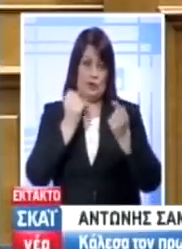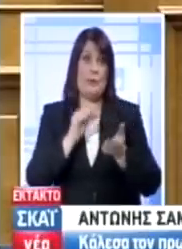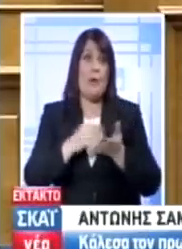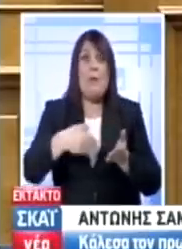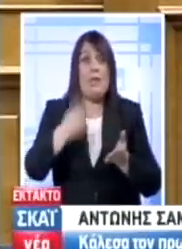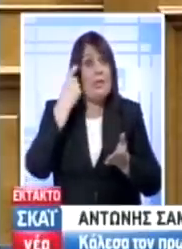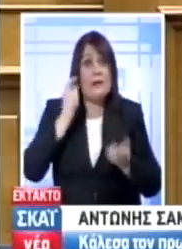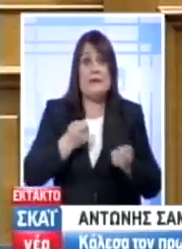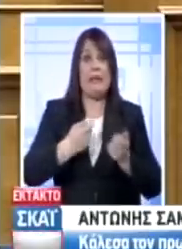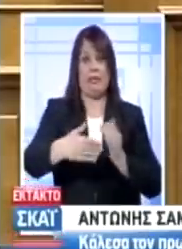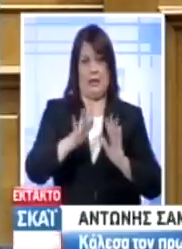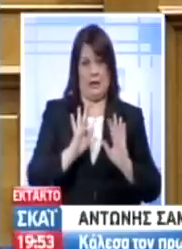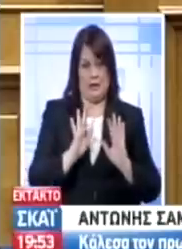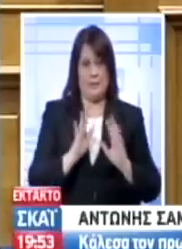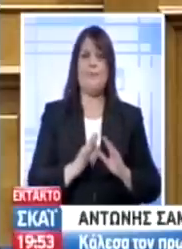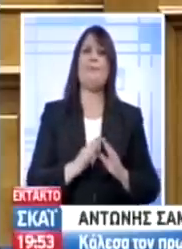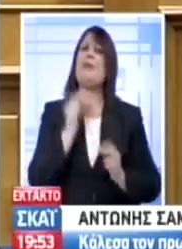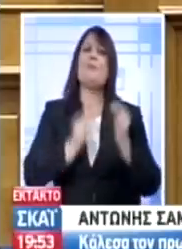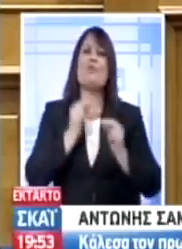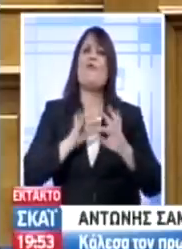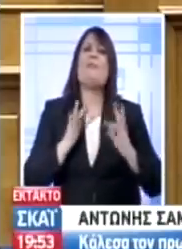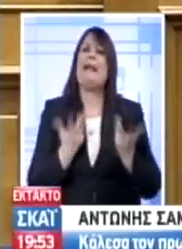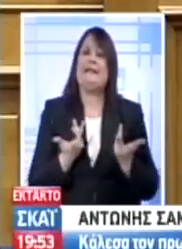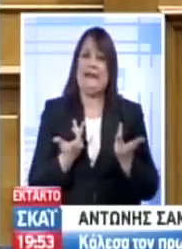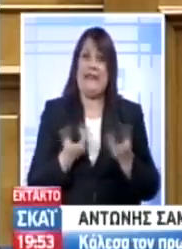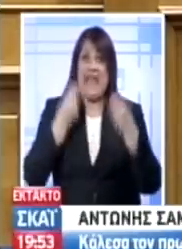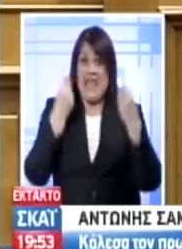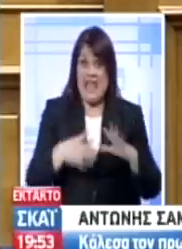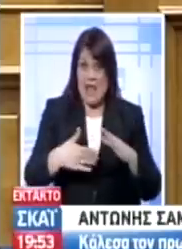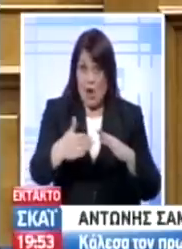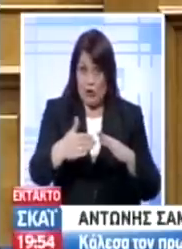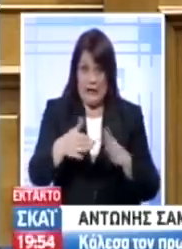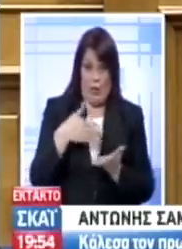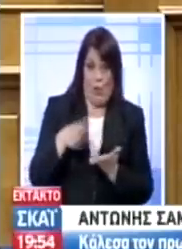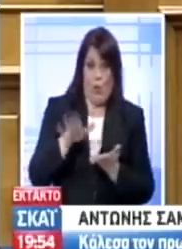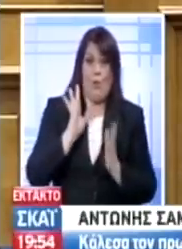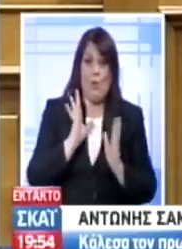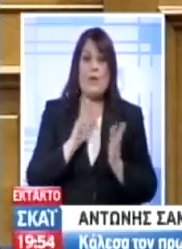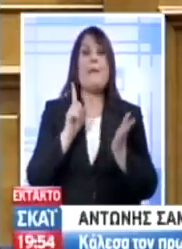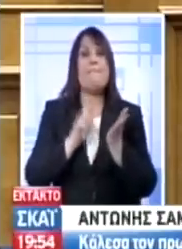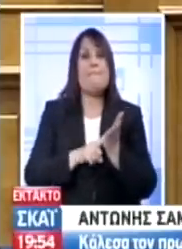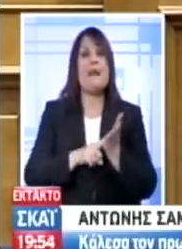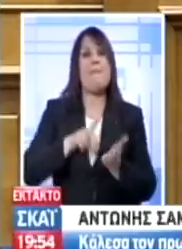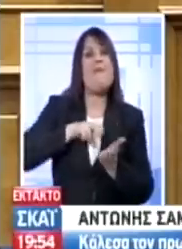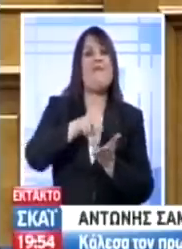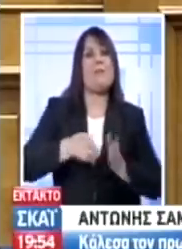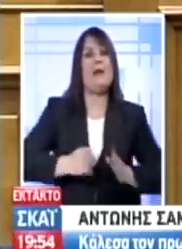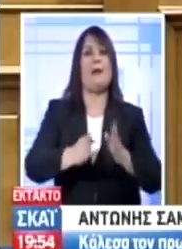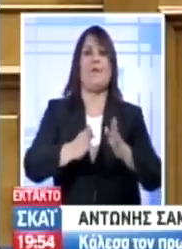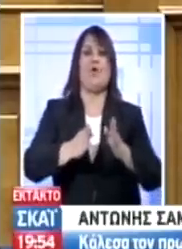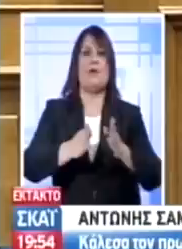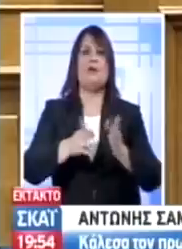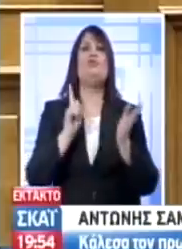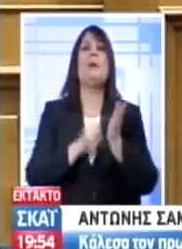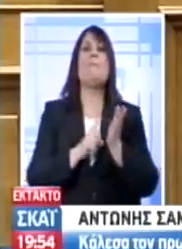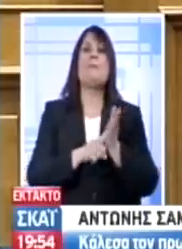αποφευθεί. Γιατί το πρόβλημα πια δεν είναι να αποφύγουμε τα χειρότερα, αλλά να κάνουμε το μεγάλο βήμα προς τα εμπρός, να ανοίξουμε το